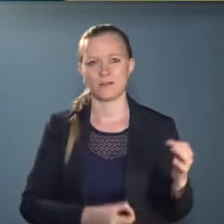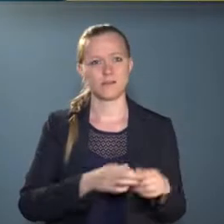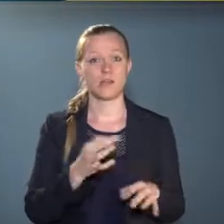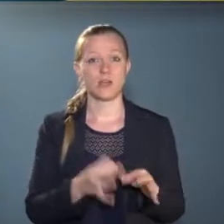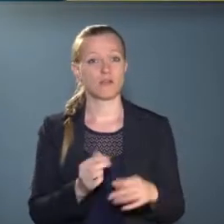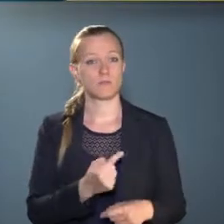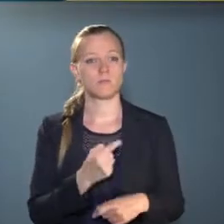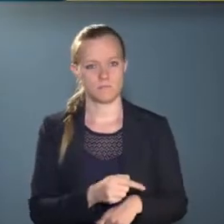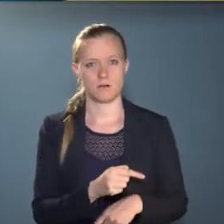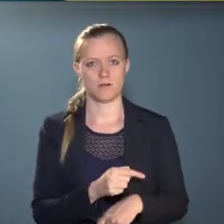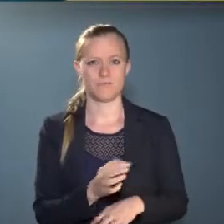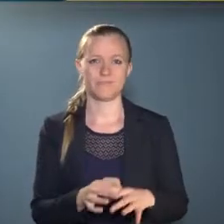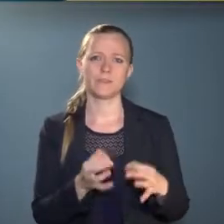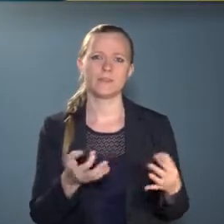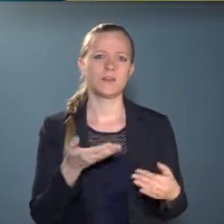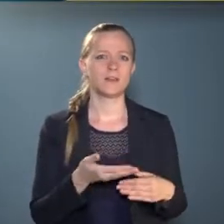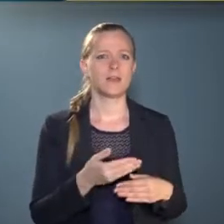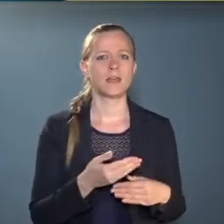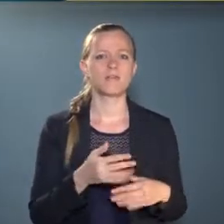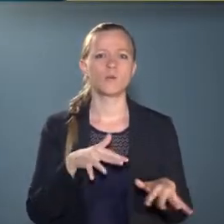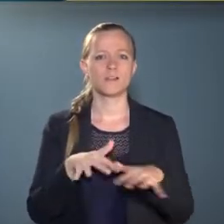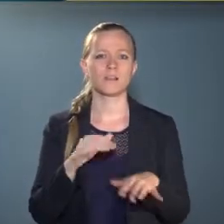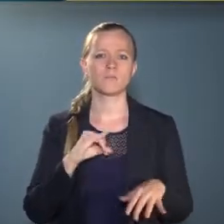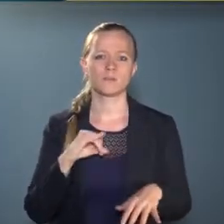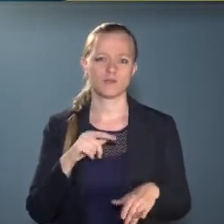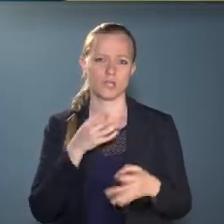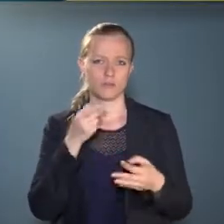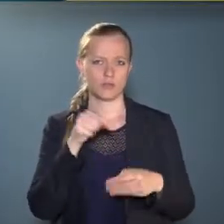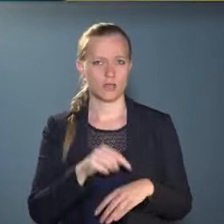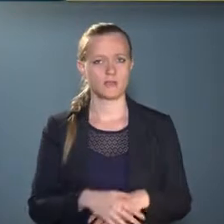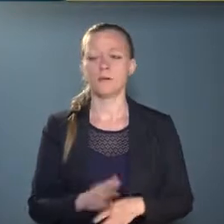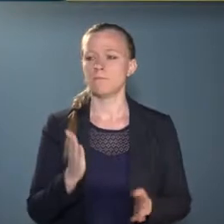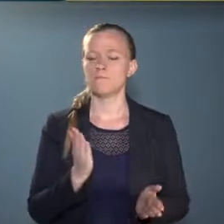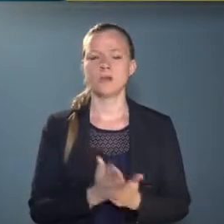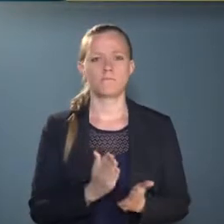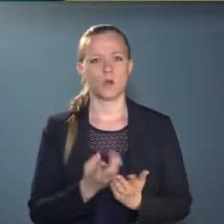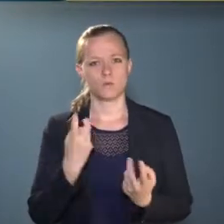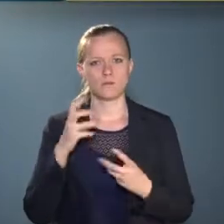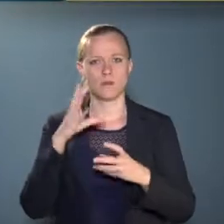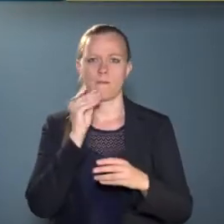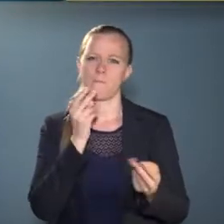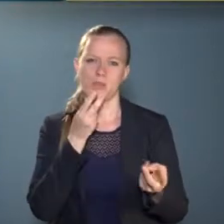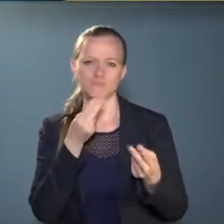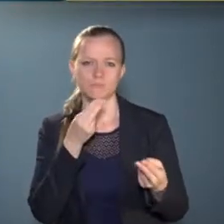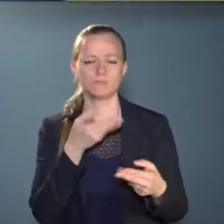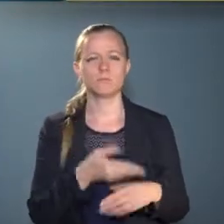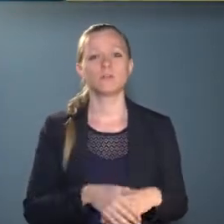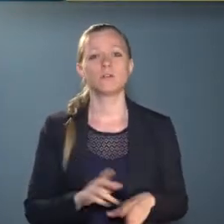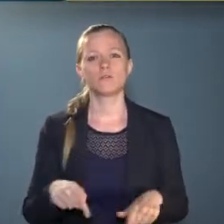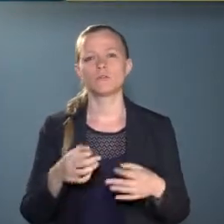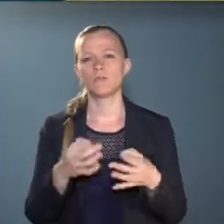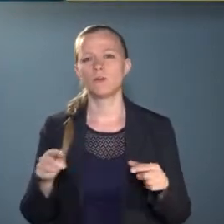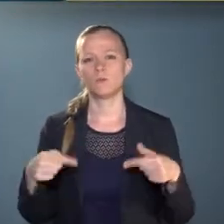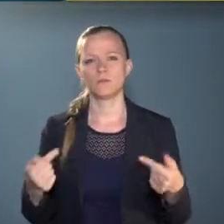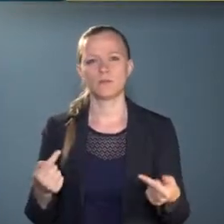magát, ez nyilván egy közlekedésbiztonsági kérdés, amit a megfelelő szakemberek mérlegelnek, és nála nyilván, hogyha egy